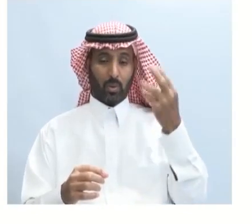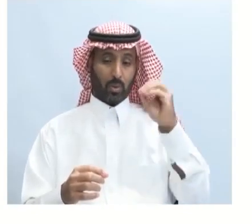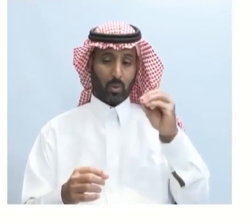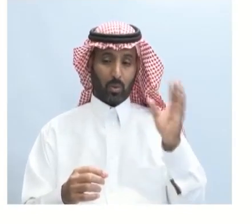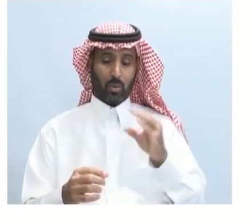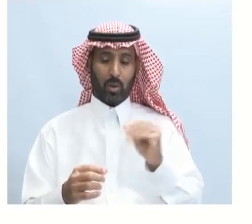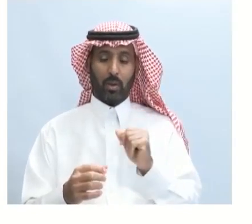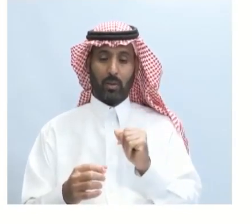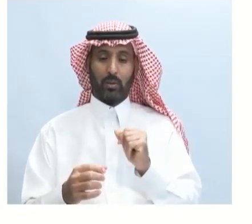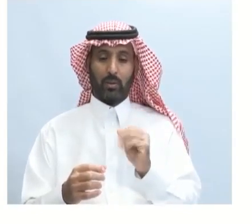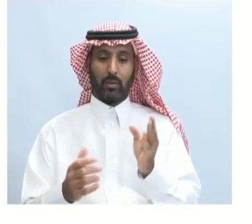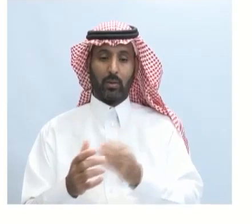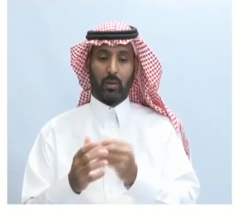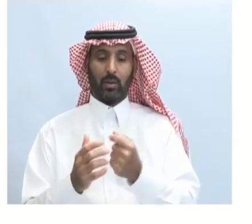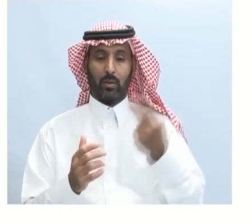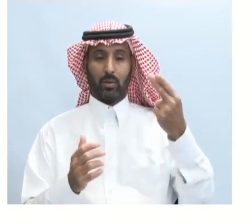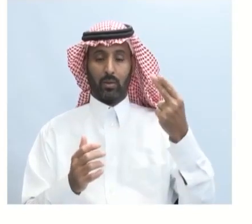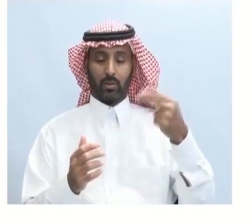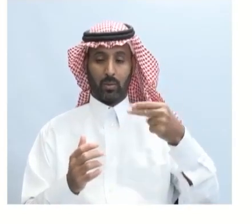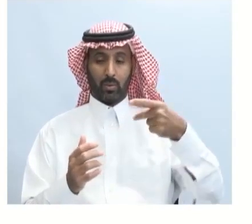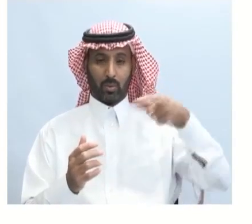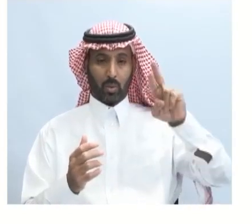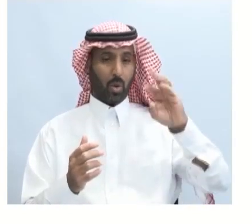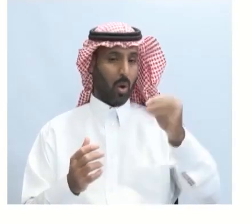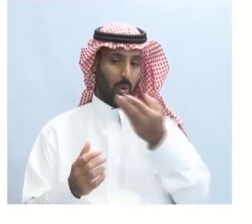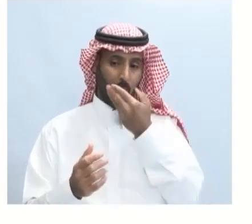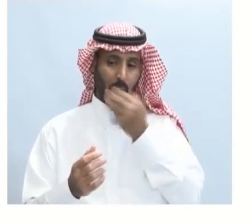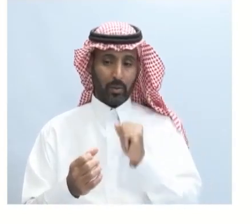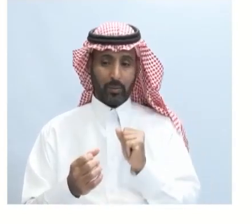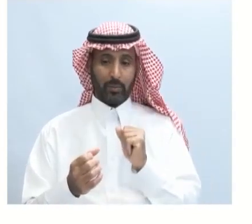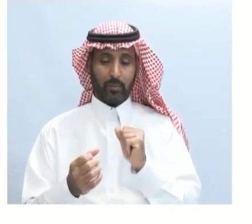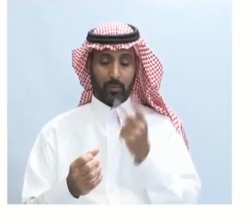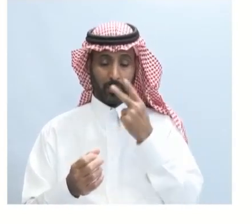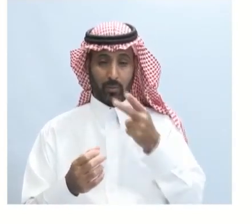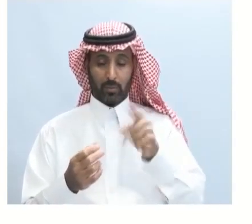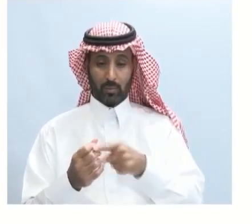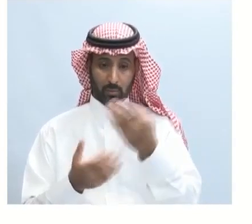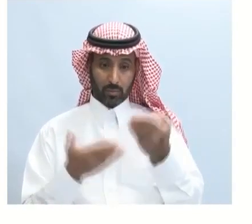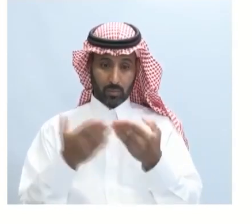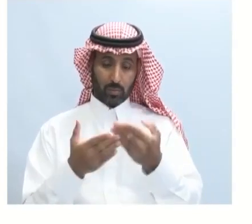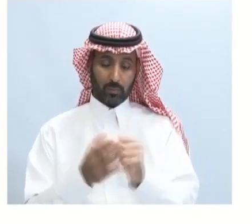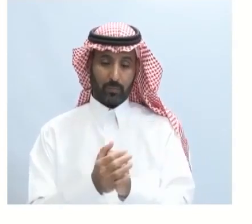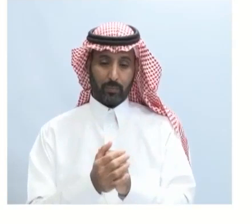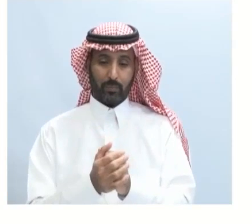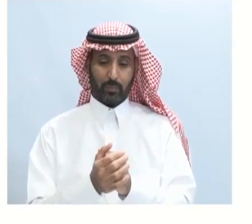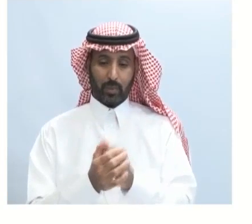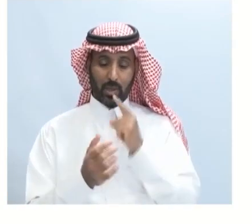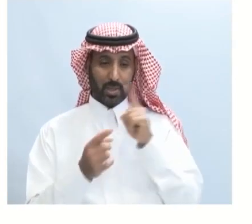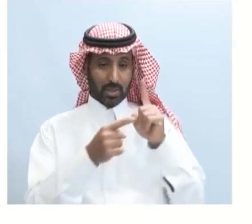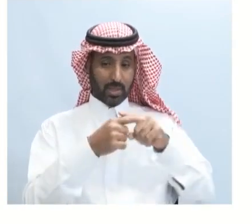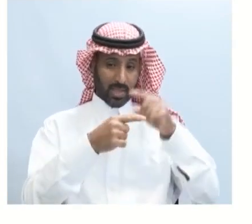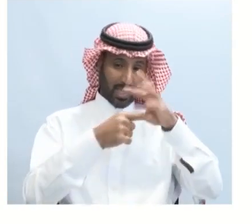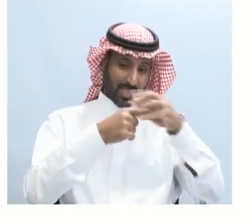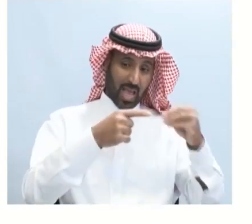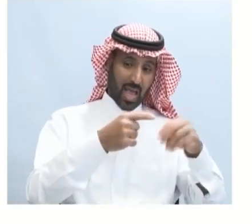الكربون وايضا الماء ما نوع التفاعل لاحظ في هذه المعادله هنا المعادله لدينا لاحظ الاشاره